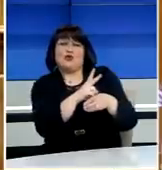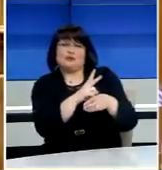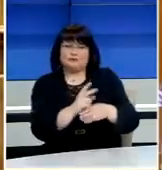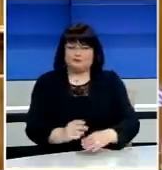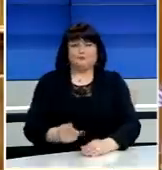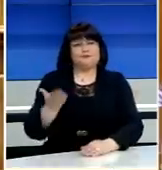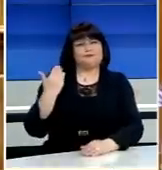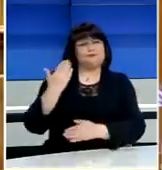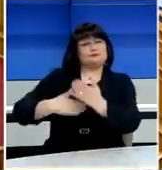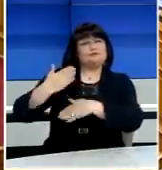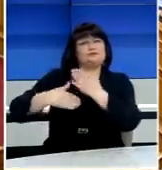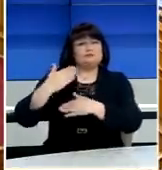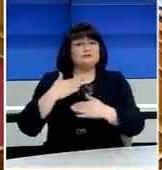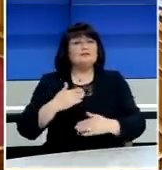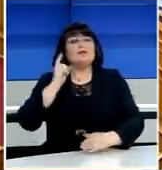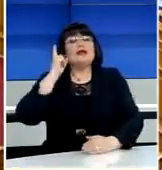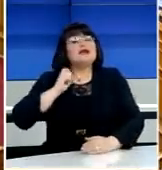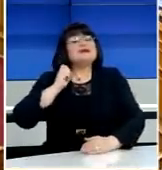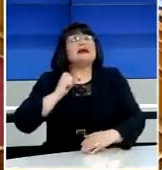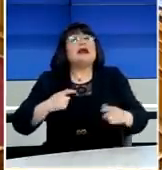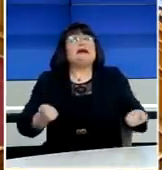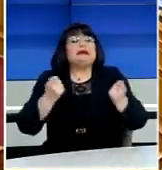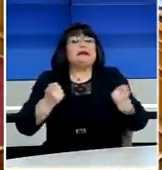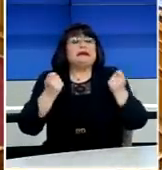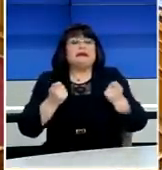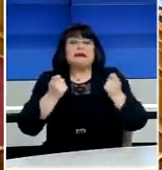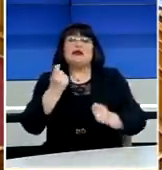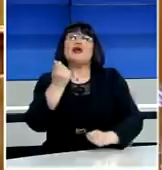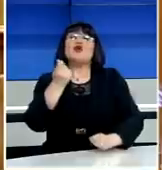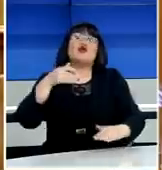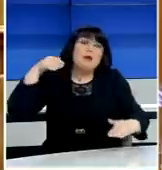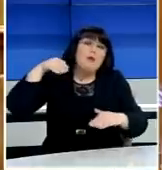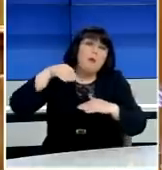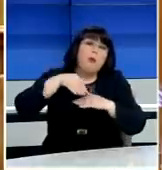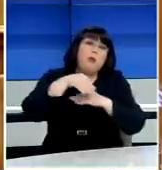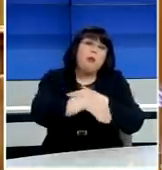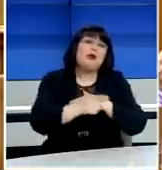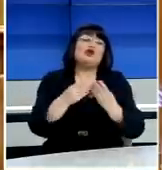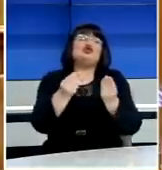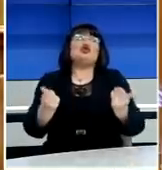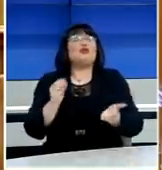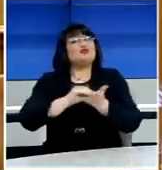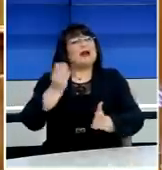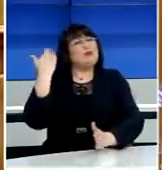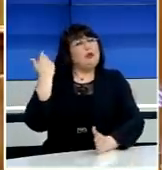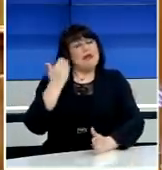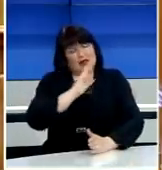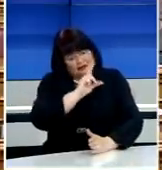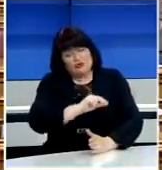προηγούμενα χρόνια οι άνθρωποι γνωρίζανε πώς να βυθίσουν μια οικονομία στην ύφεση. Μας είχαν ξαναβυθίσει στην